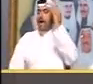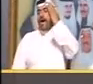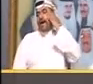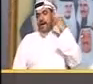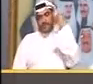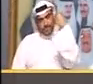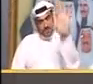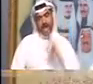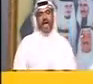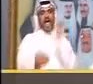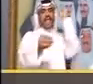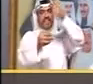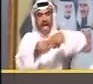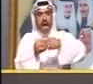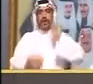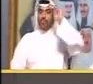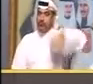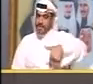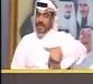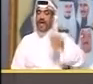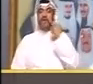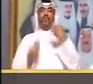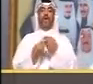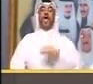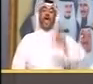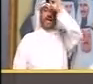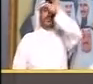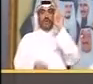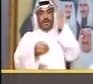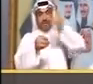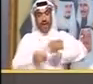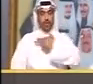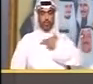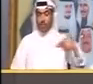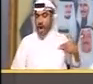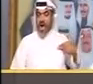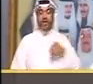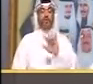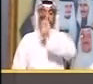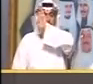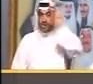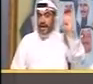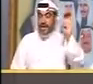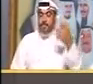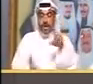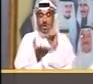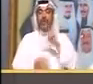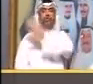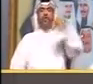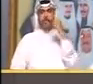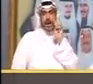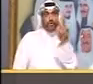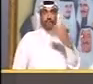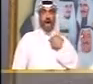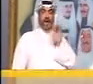كفاءة أجهزة وزارة الداخلية والأجهزة الأمنية، تعاون الوزارات الأخرى، طبيعة الجريمة المرتكبة،